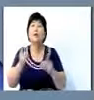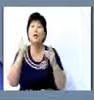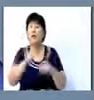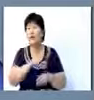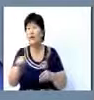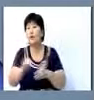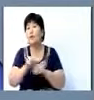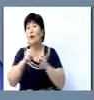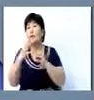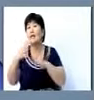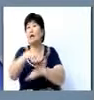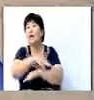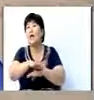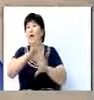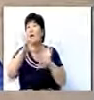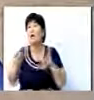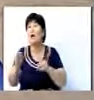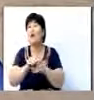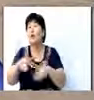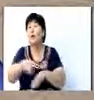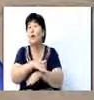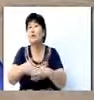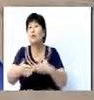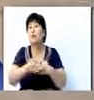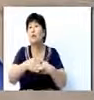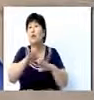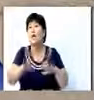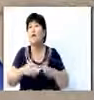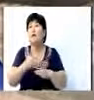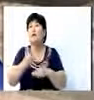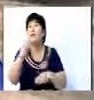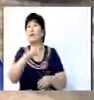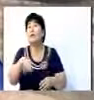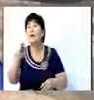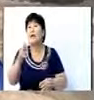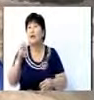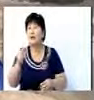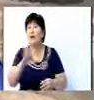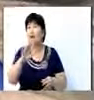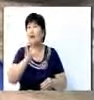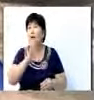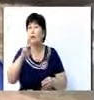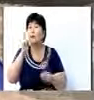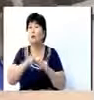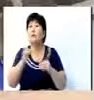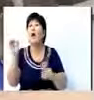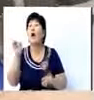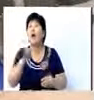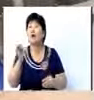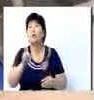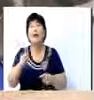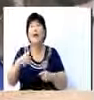текущий ремонт 15 улиц в целом на ремонт улиц пригородных населенного пункта выделен 1 миллиард тенге все работы будут завершены к октябрю